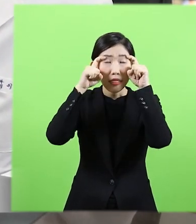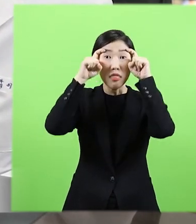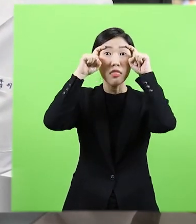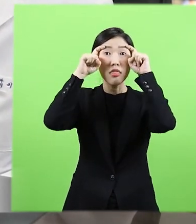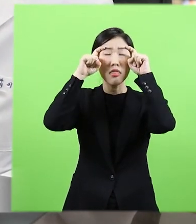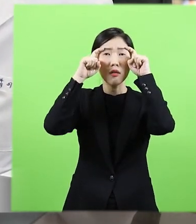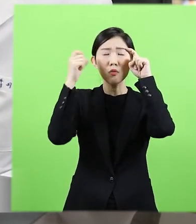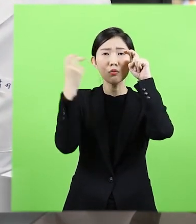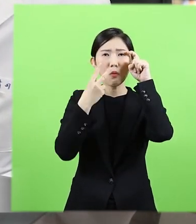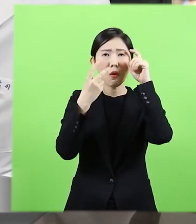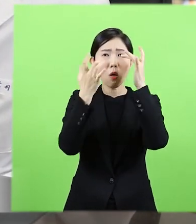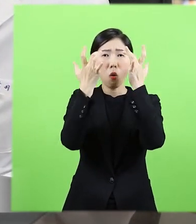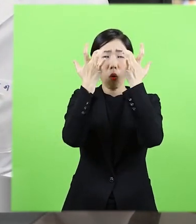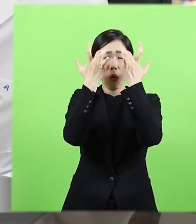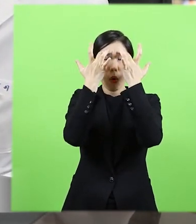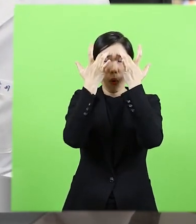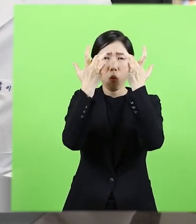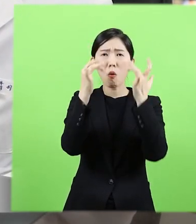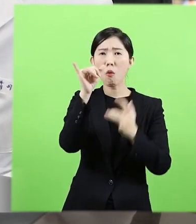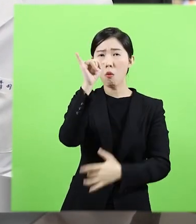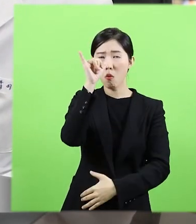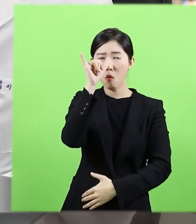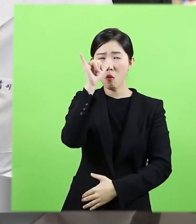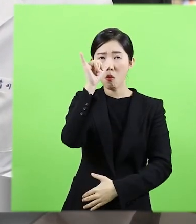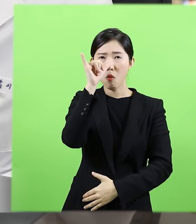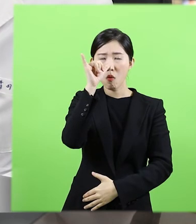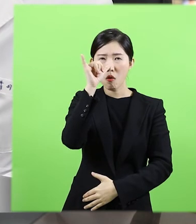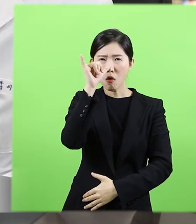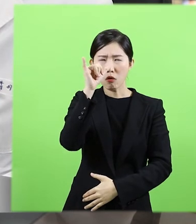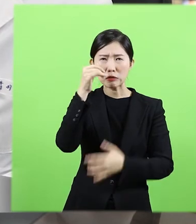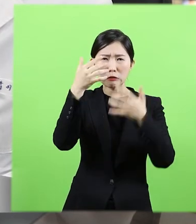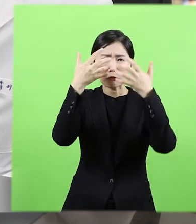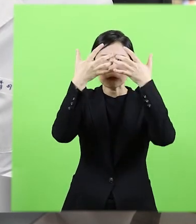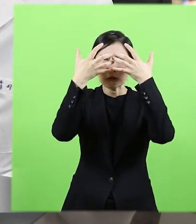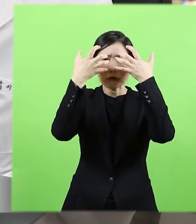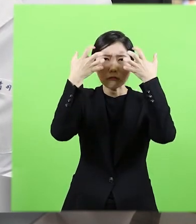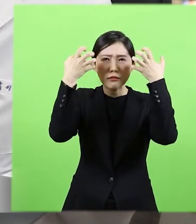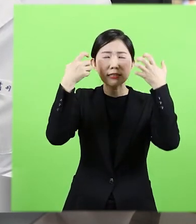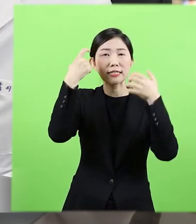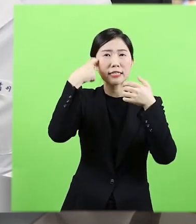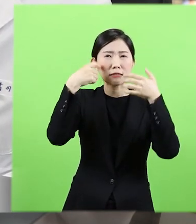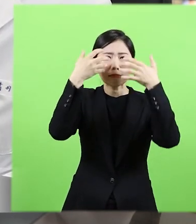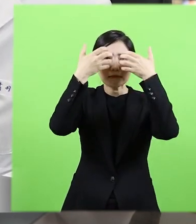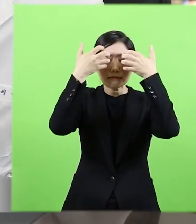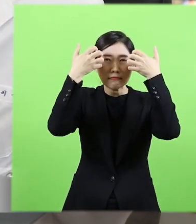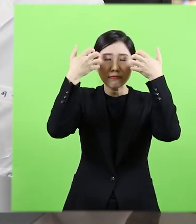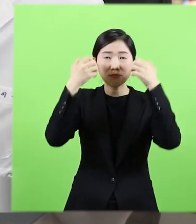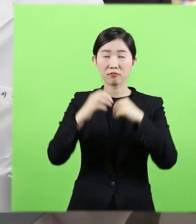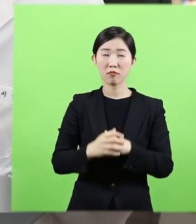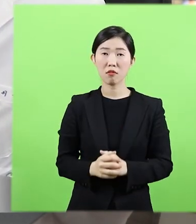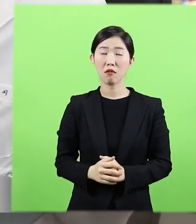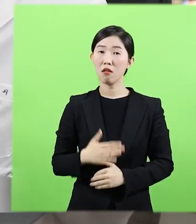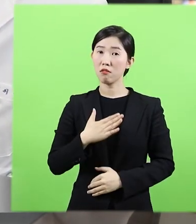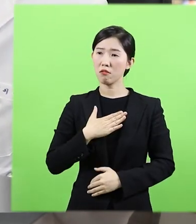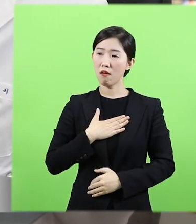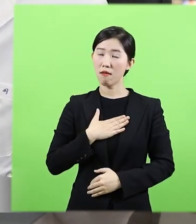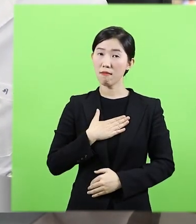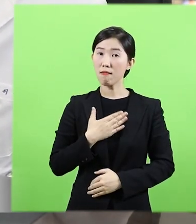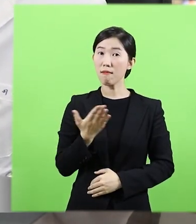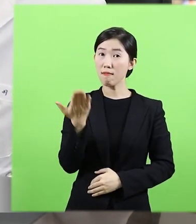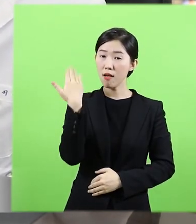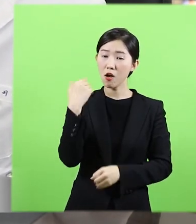눈썹을 들고 있고 눈이 꺼지면서 이렇게 주름이 가는 상태입니다. 이분은